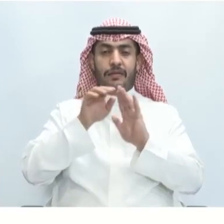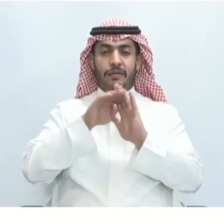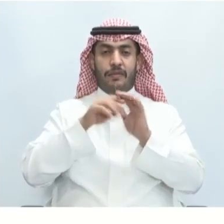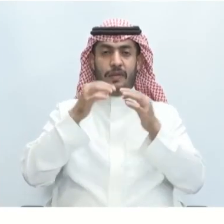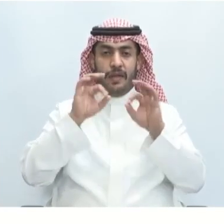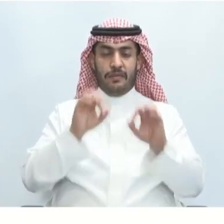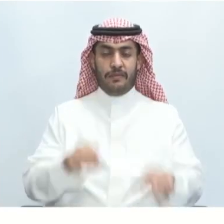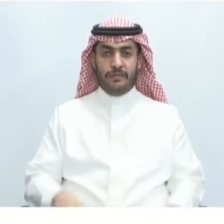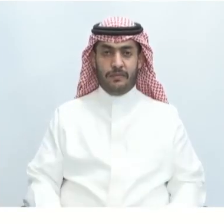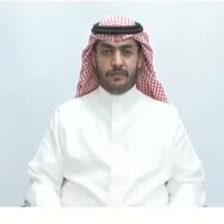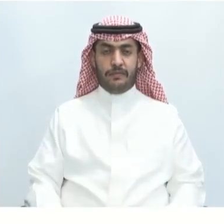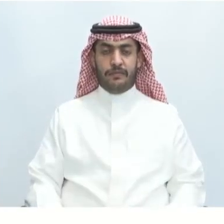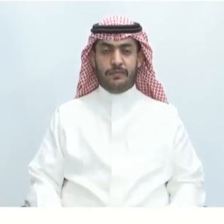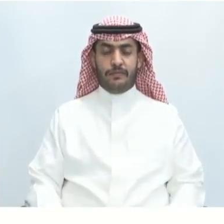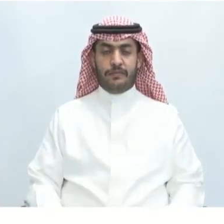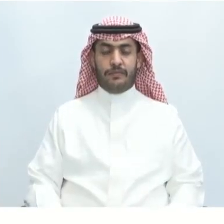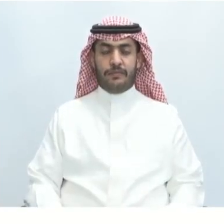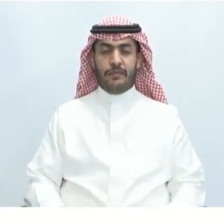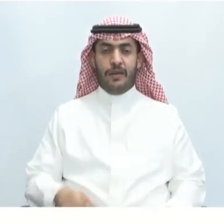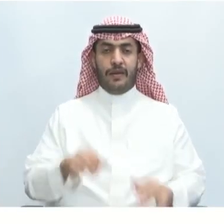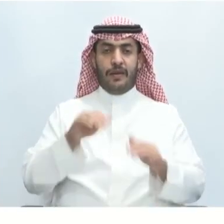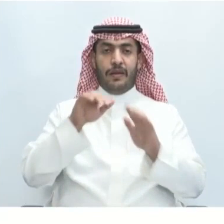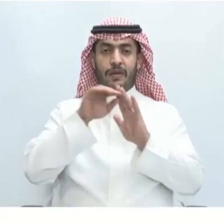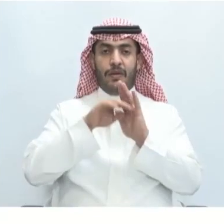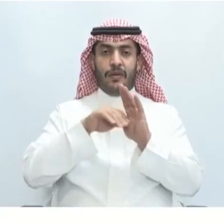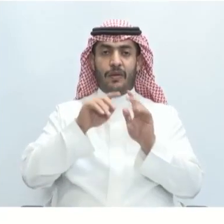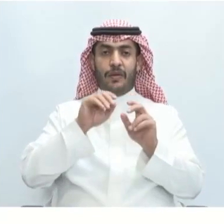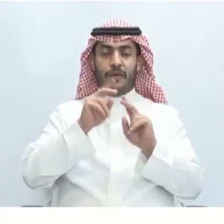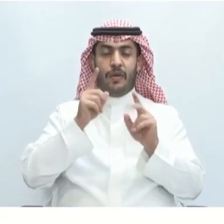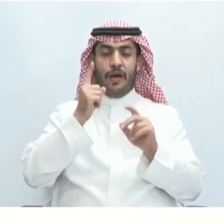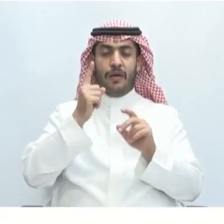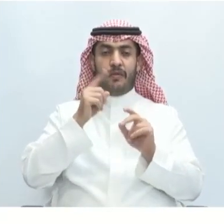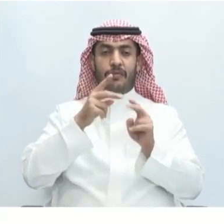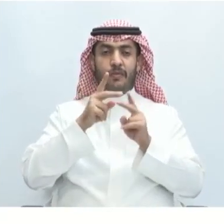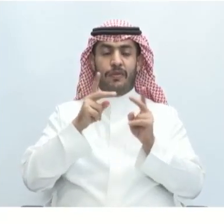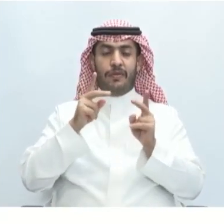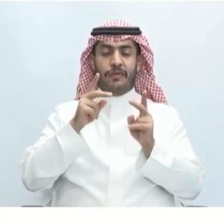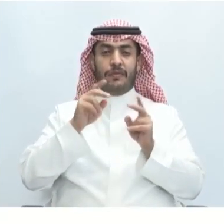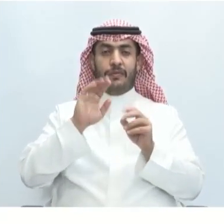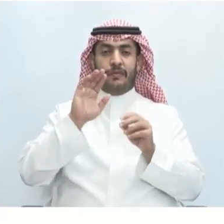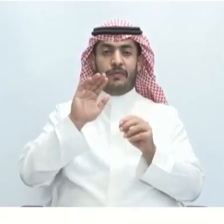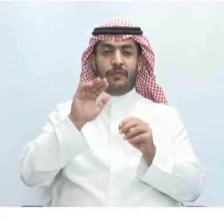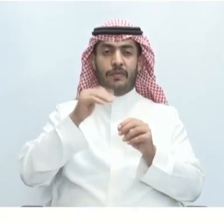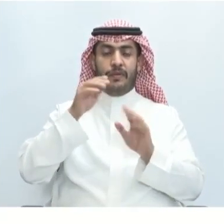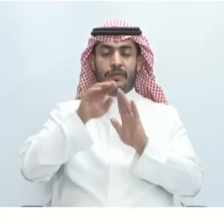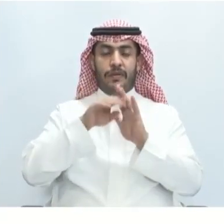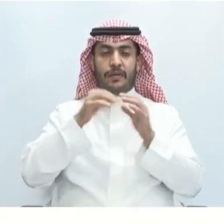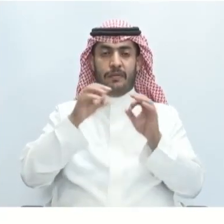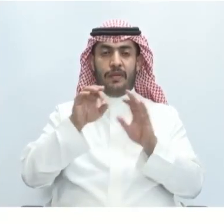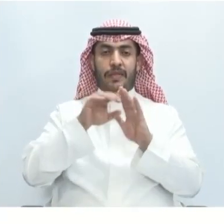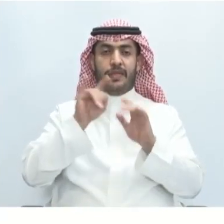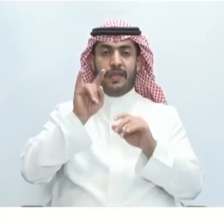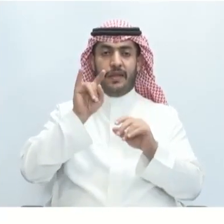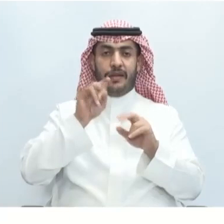وبالتاكيد تبدا بالطائرات من نوع الاول بوينج وغير رقم واحد الى قيم مختلفه ثم اكمل بقيه القيم